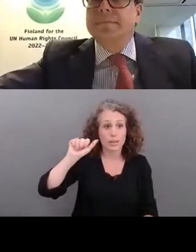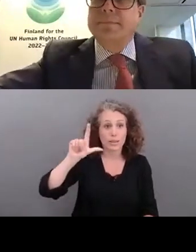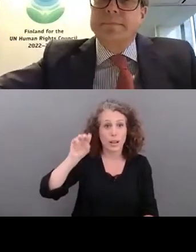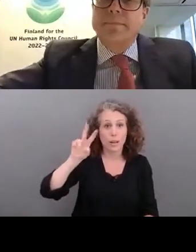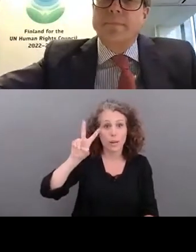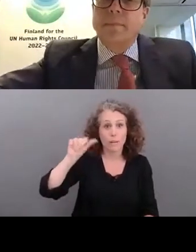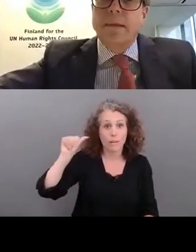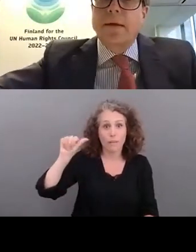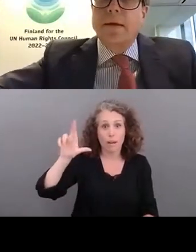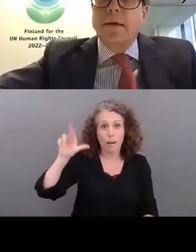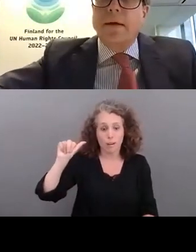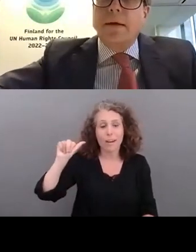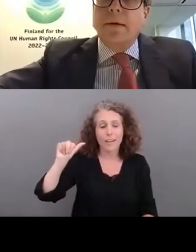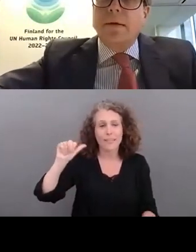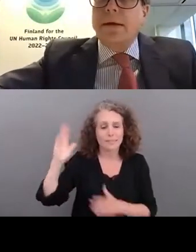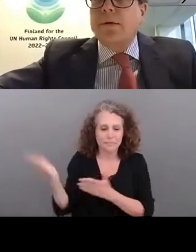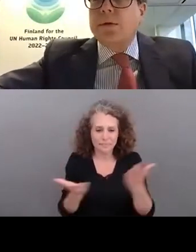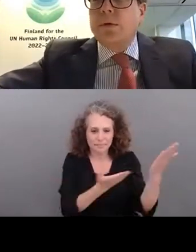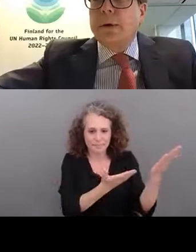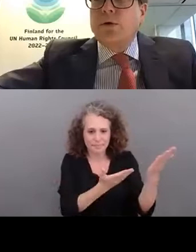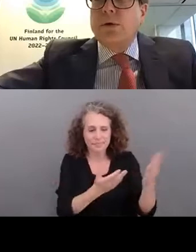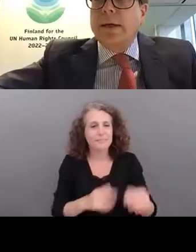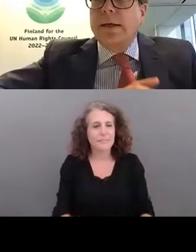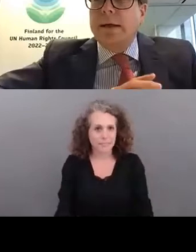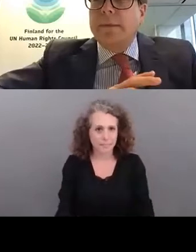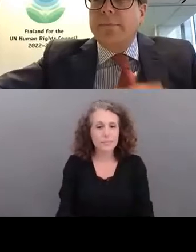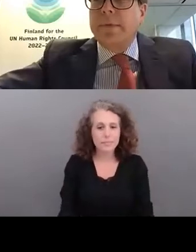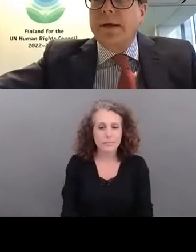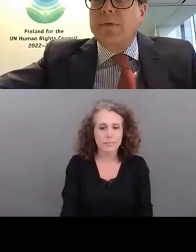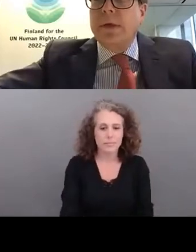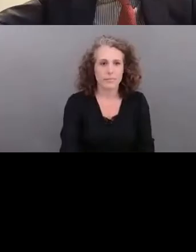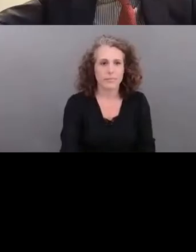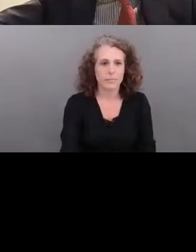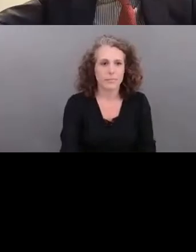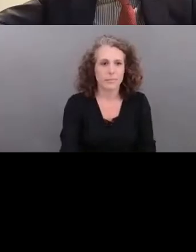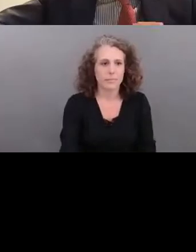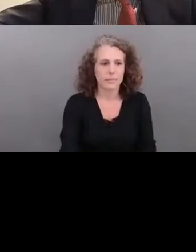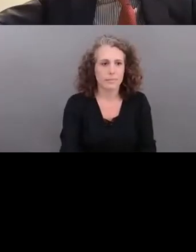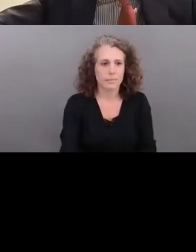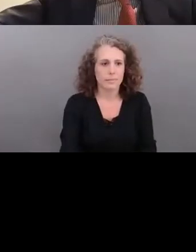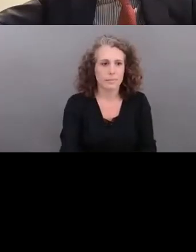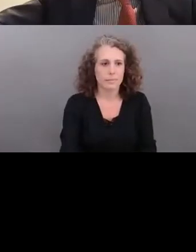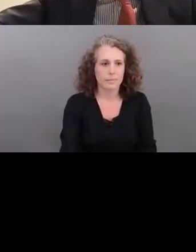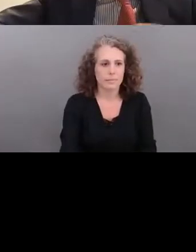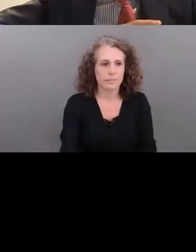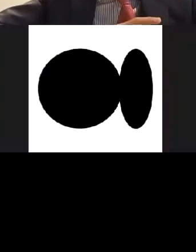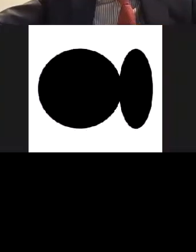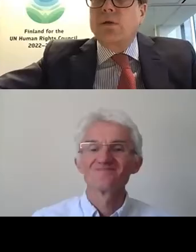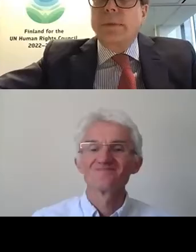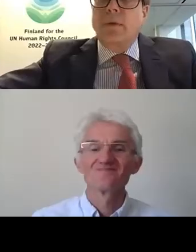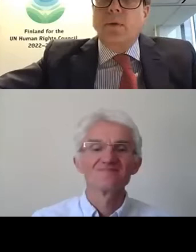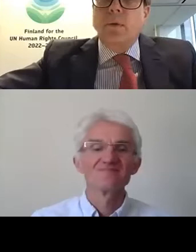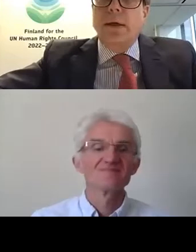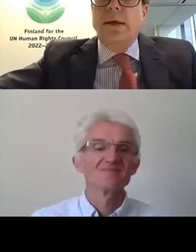l'ONU. Votre Excellence, vous avez la parole. Merci beaucoup. C'est un plaisir de